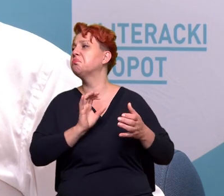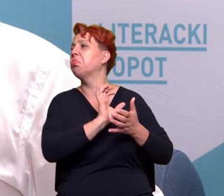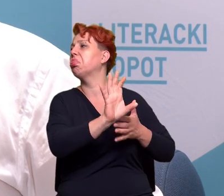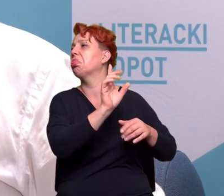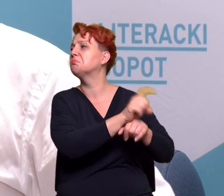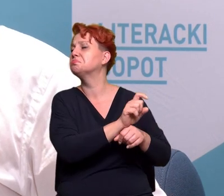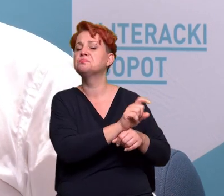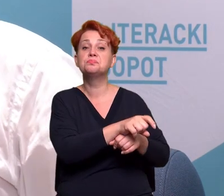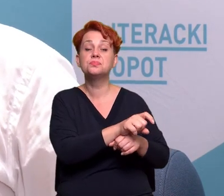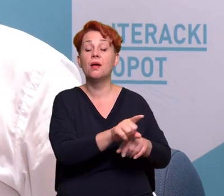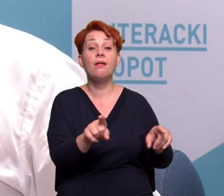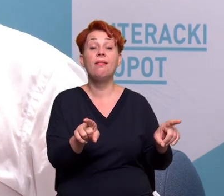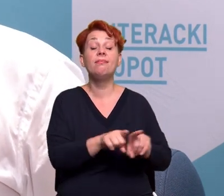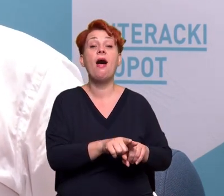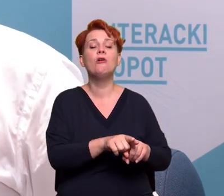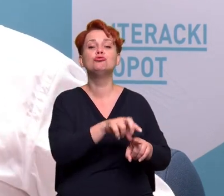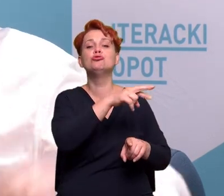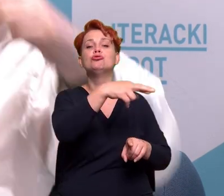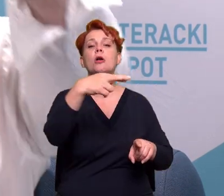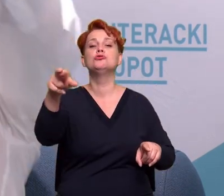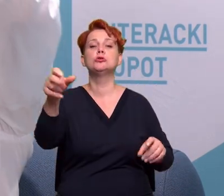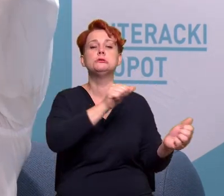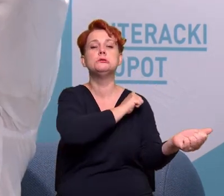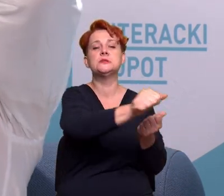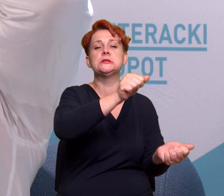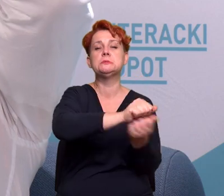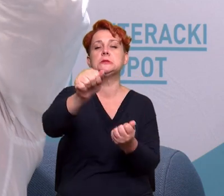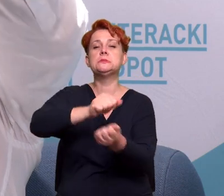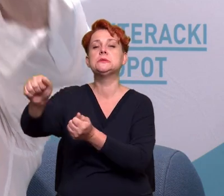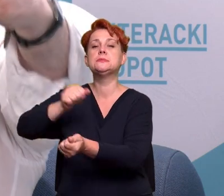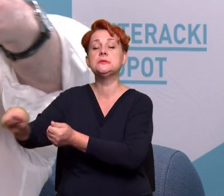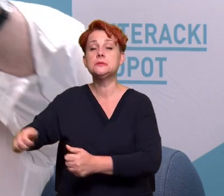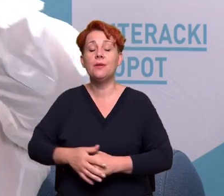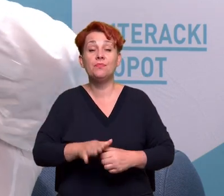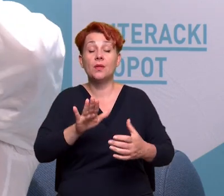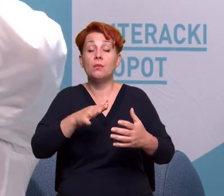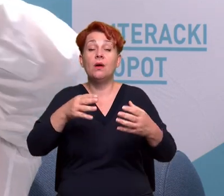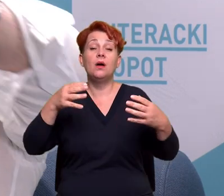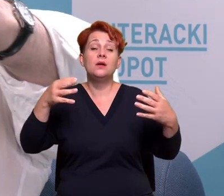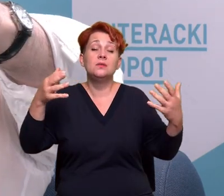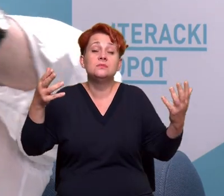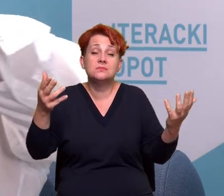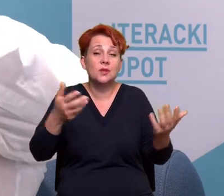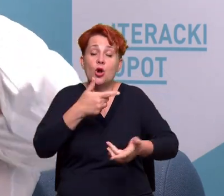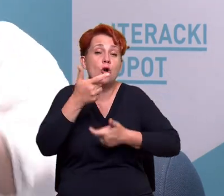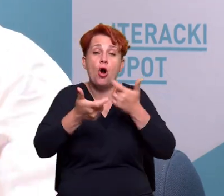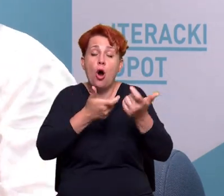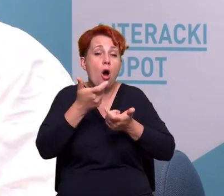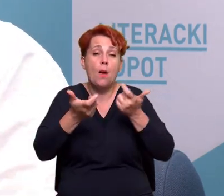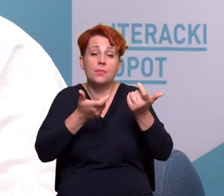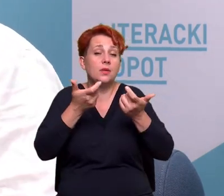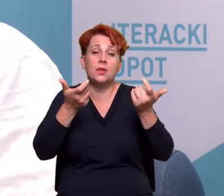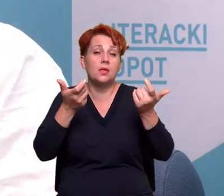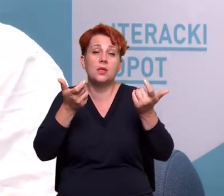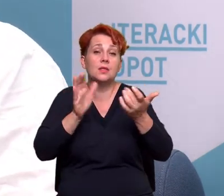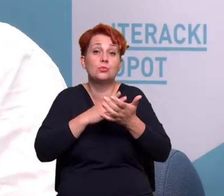także okres rzezi przedmiotów. Takiej wspaniałej, rytualnej rzezi, która była dokonywana przez